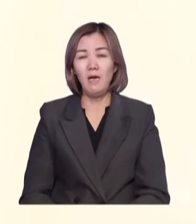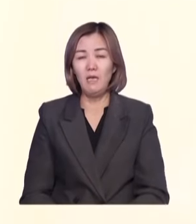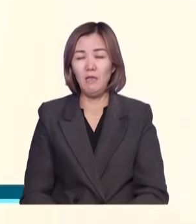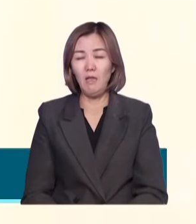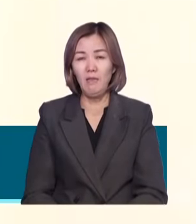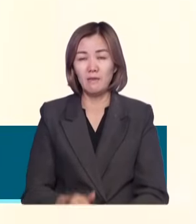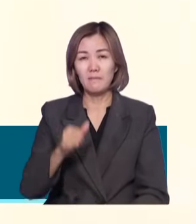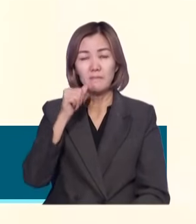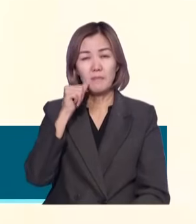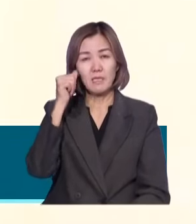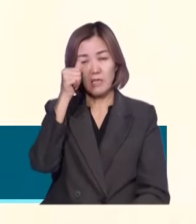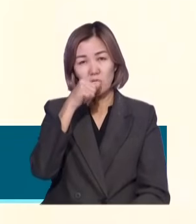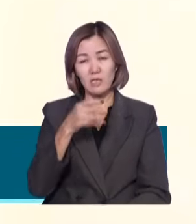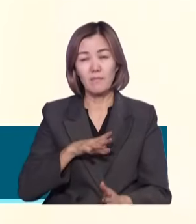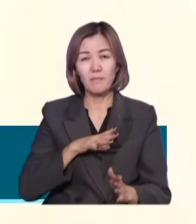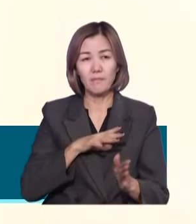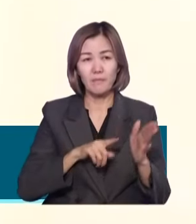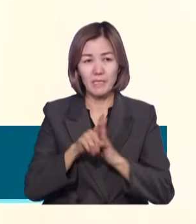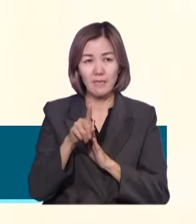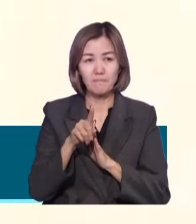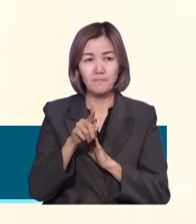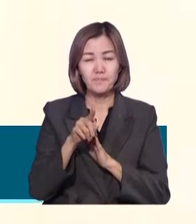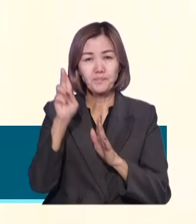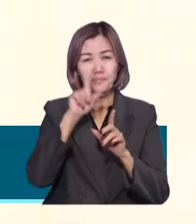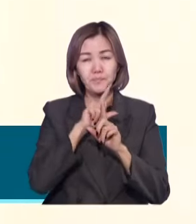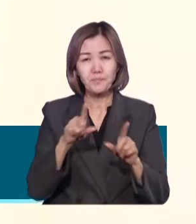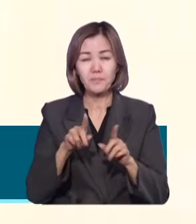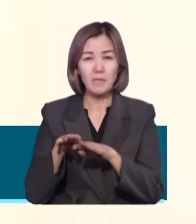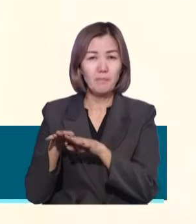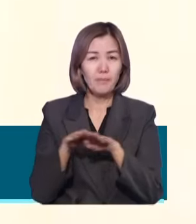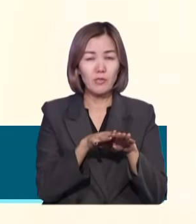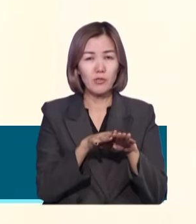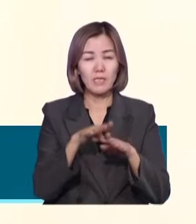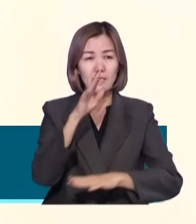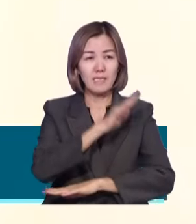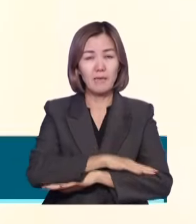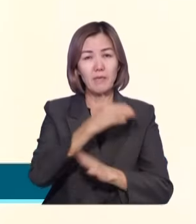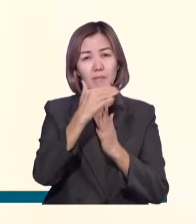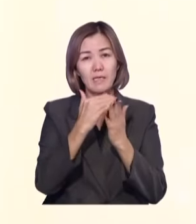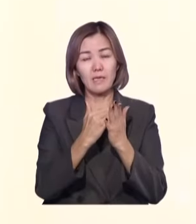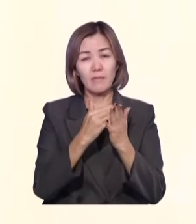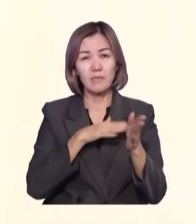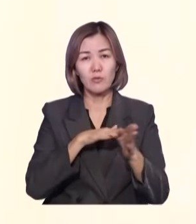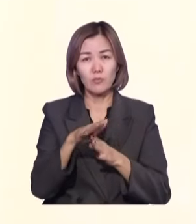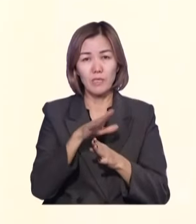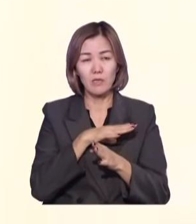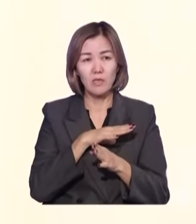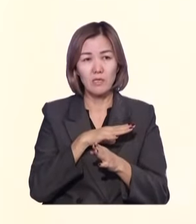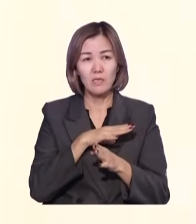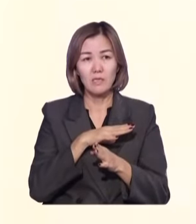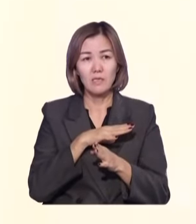жылдан бастап оқу ағарту министрлігі мектептерде бір тұтас тәрбие бағдарламасымен жұмыс жасап отыр. Ең